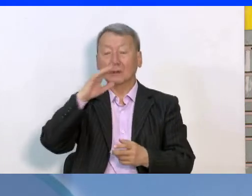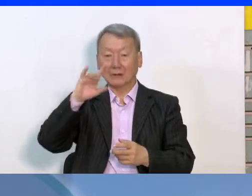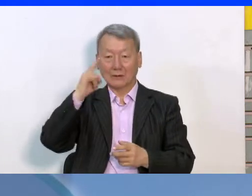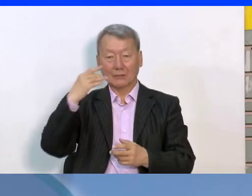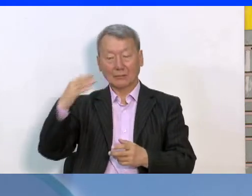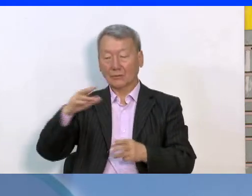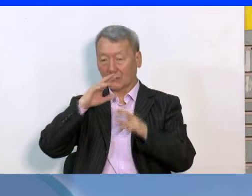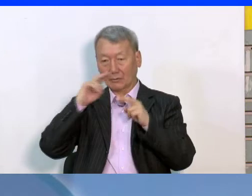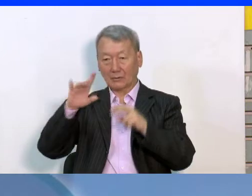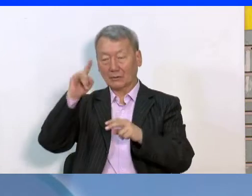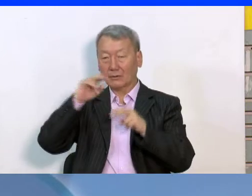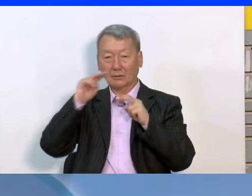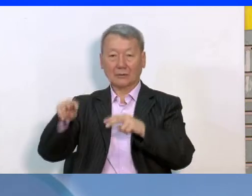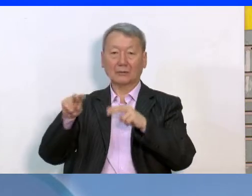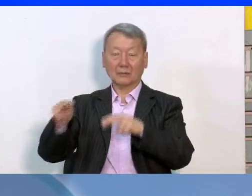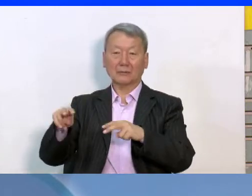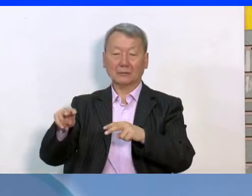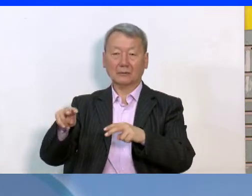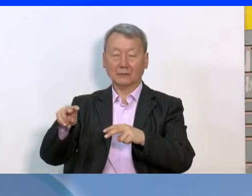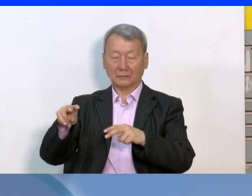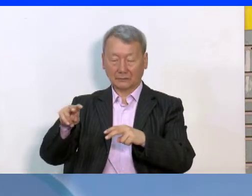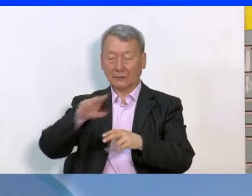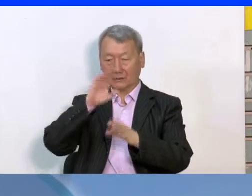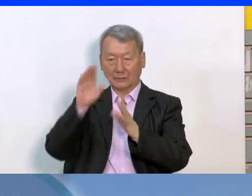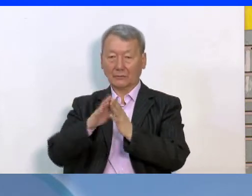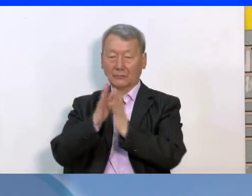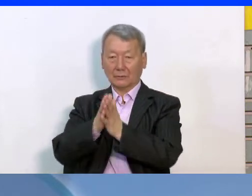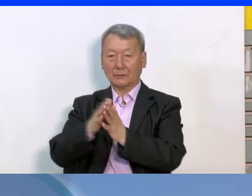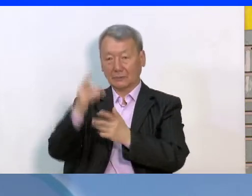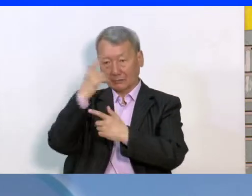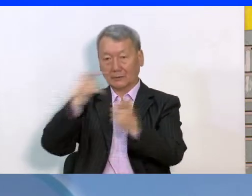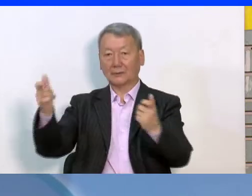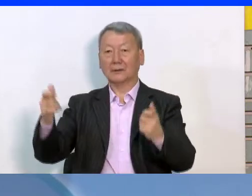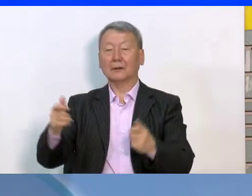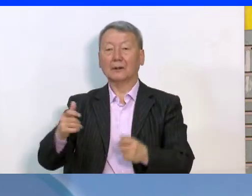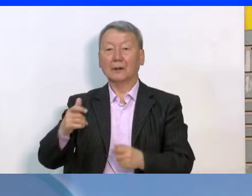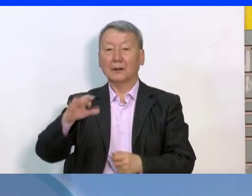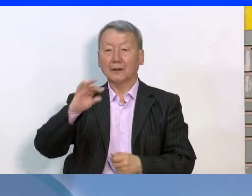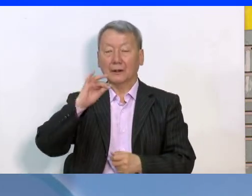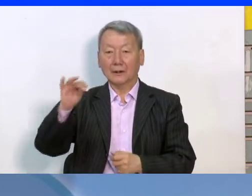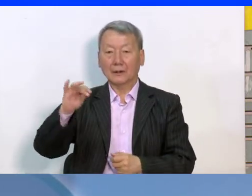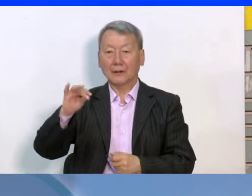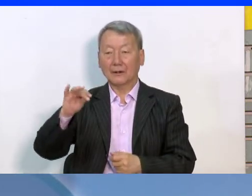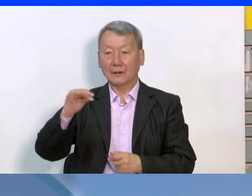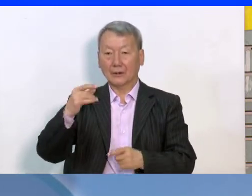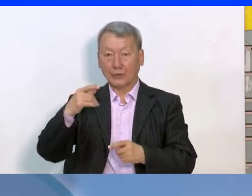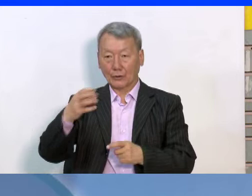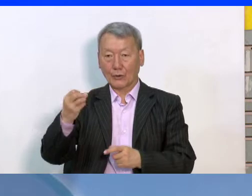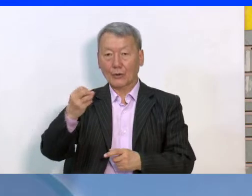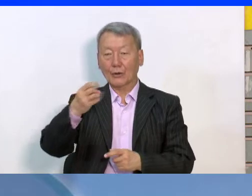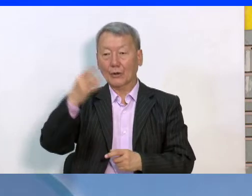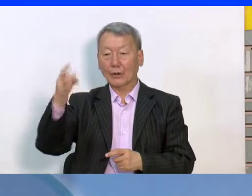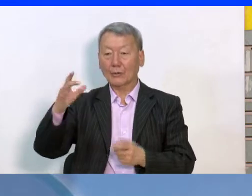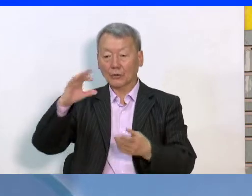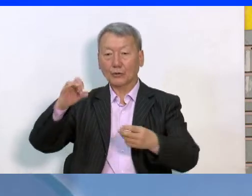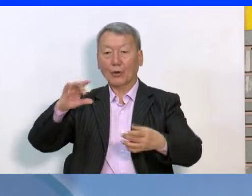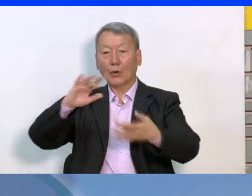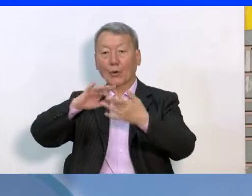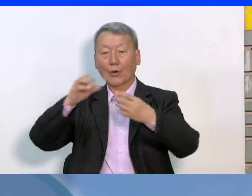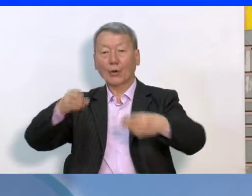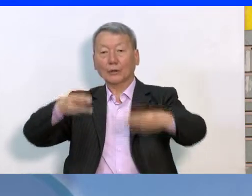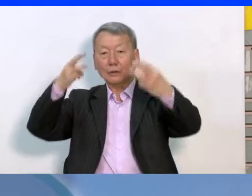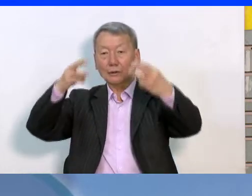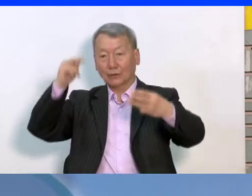жоопкерчиликтүү мамиле кылып, балдарыңыздарды өзүңүздөр дагы көзөмөлгө аласыздар деп ишенем. Ушул учурдан пайдаланып, ушул жанагы онлайн